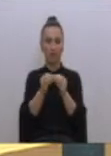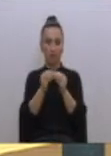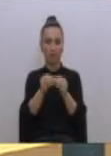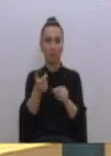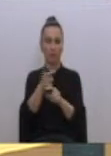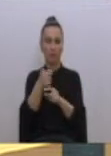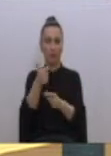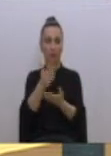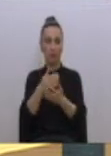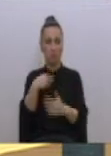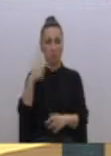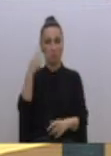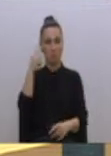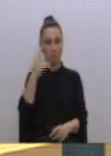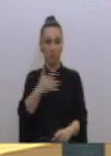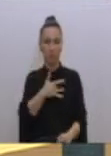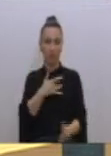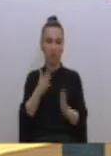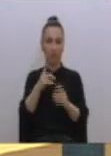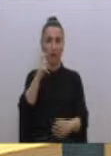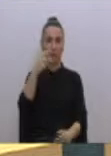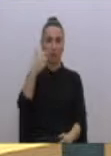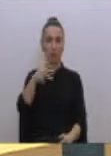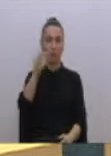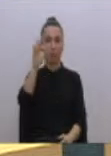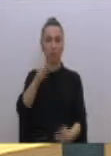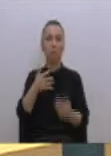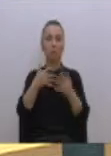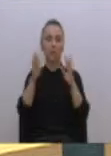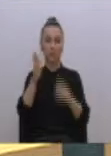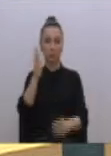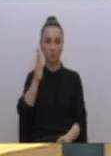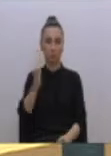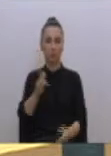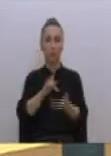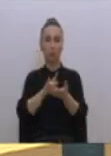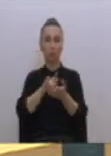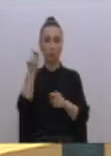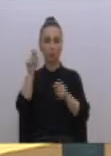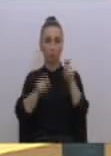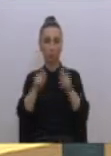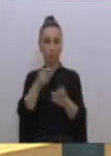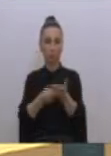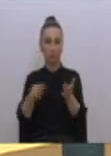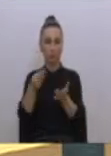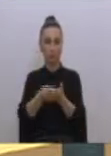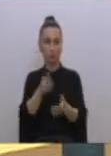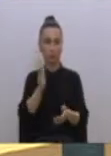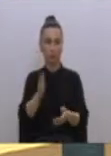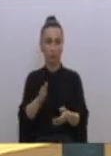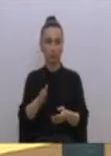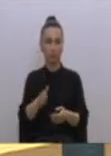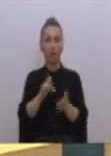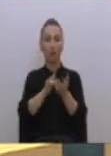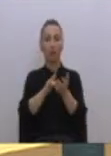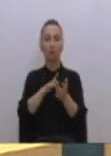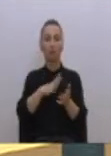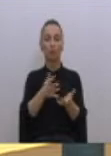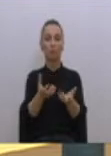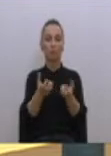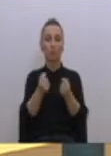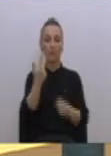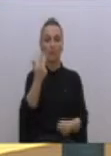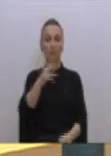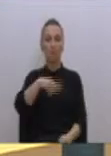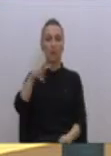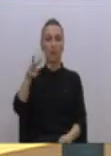კარგია და ვფიქრობთ რომ წელს დაახლოებით 130%-ს გადააჭარბებს ტურიზმის აღდგენის მაჩვენებელი ჯამში გასულ წელს ტურიზმიდან მივიღეთ 3